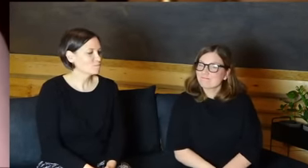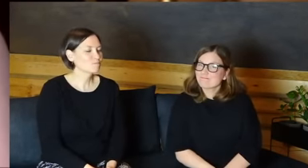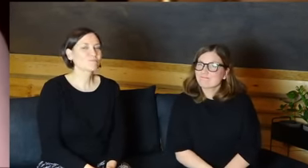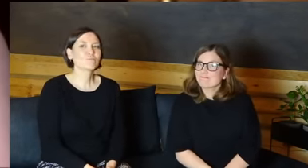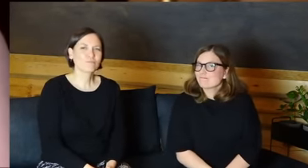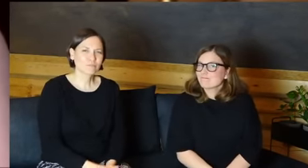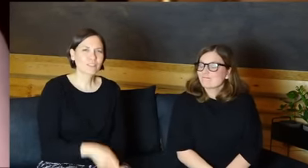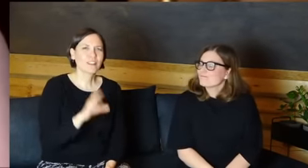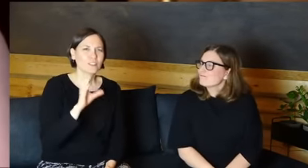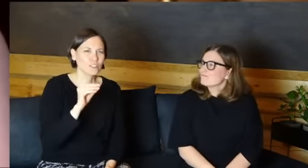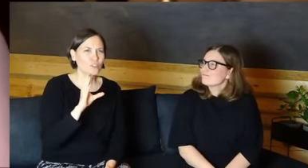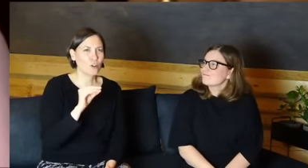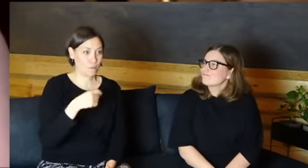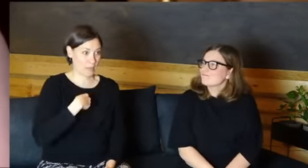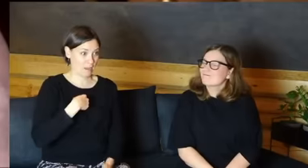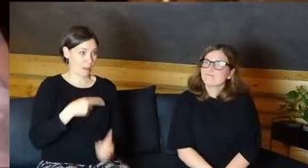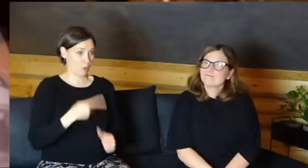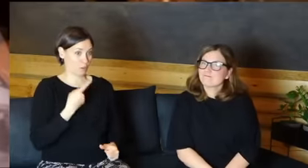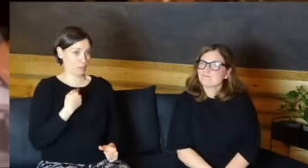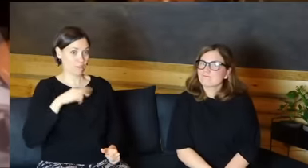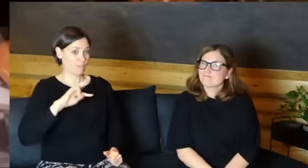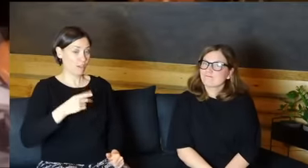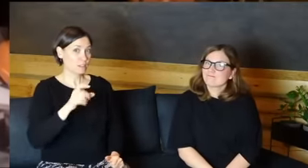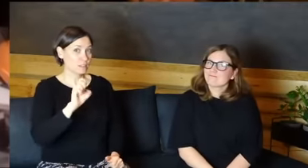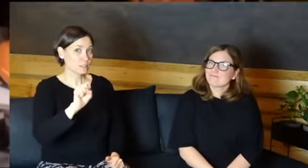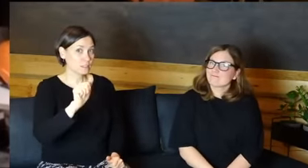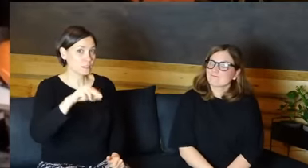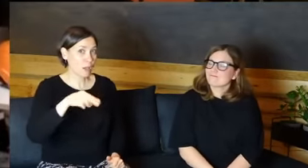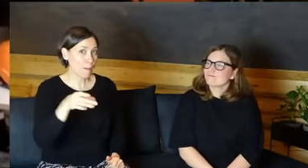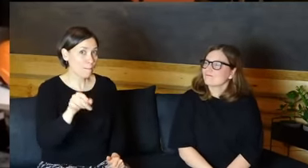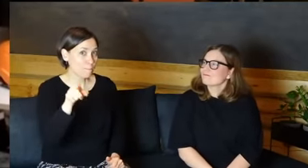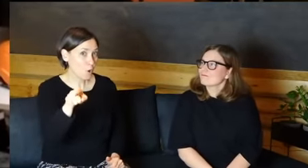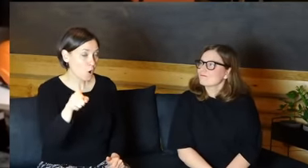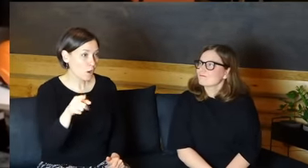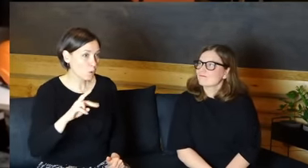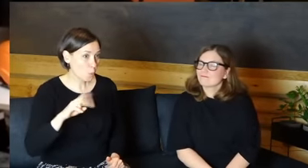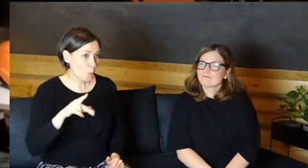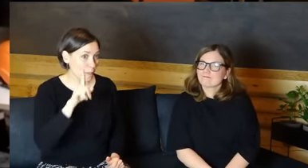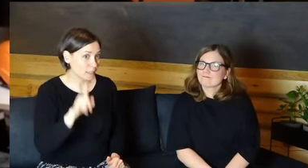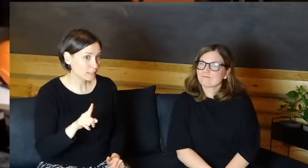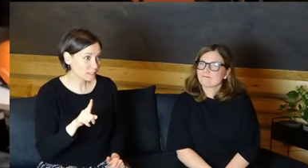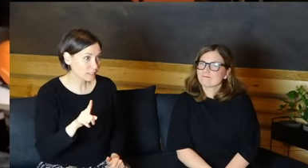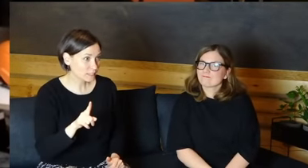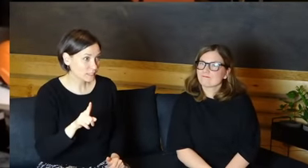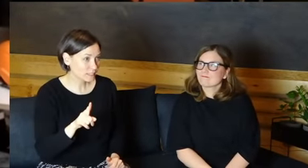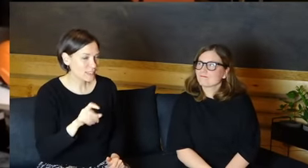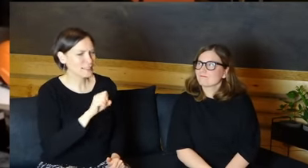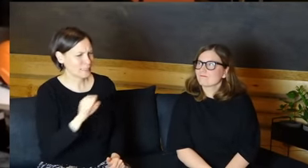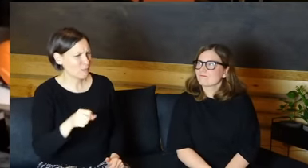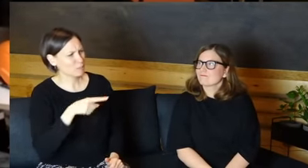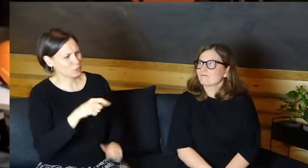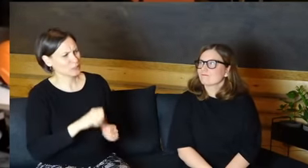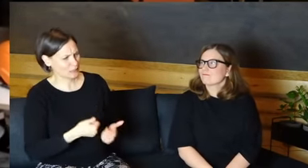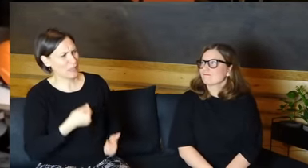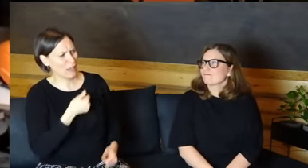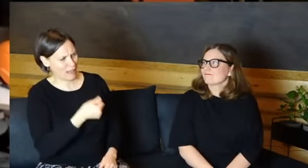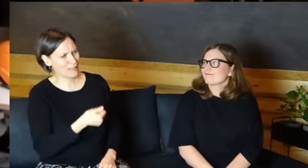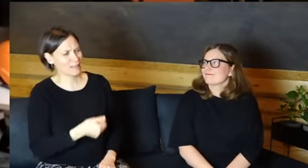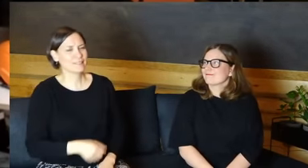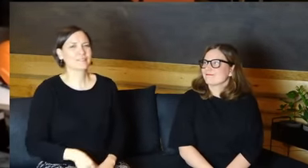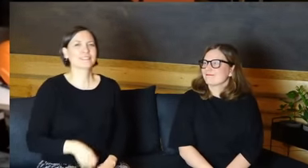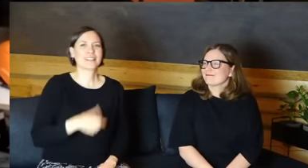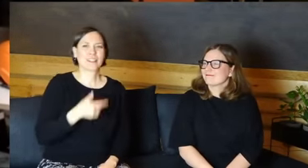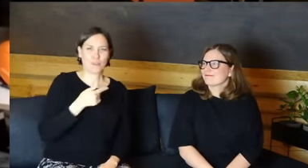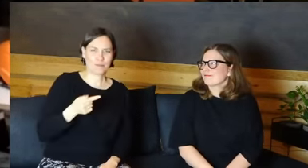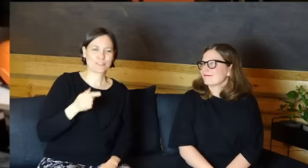No joo, aloitanko minä vai haluaako Sampo kommentoida ensin? No, anna mennä vaan vanhemman oikeuden.